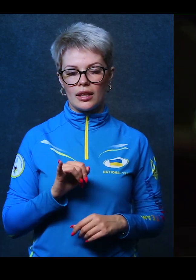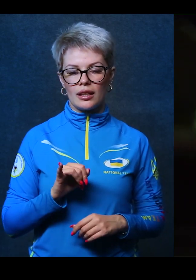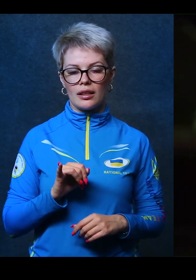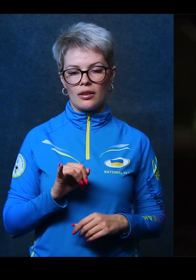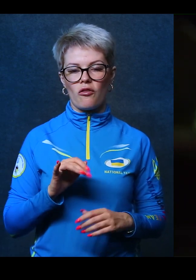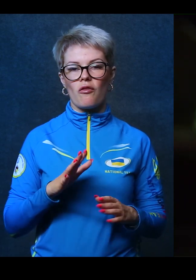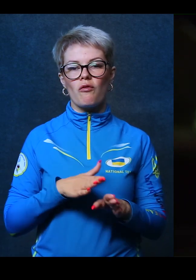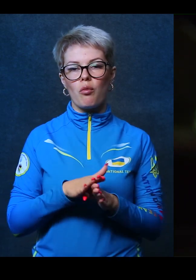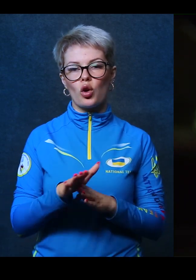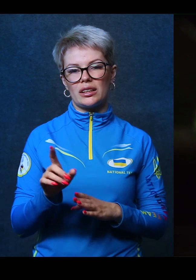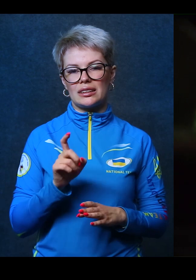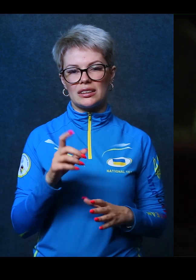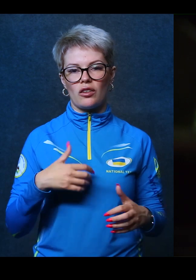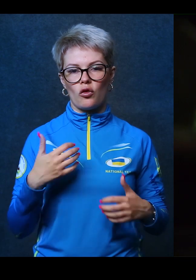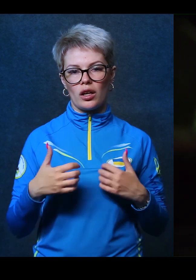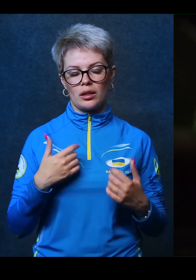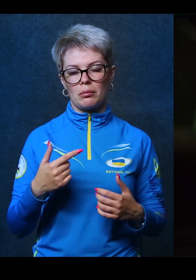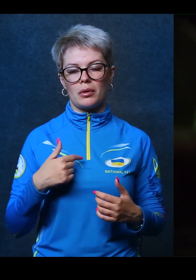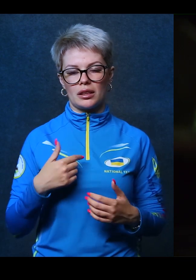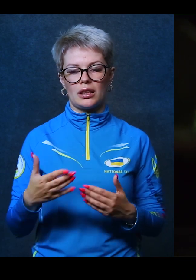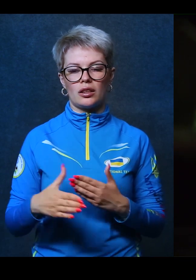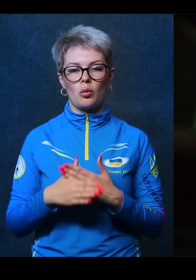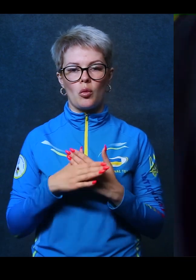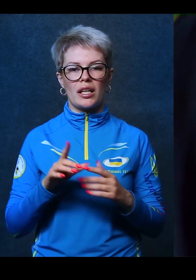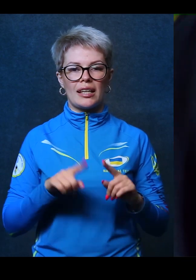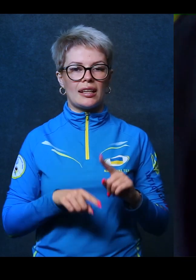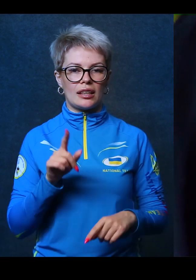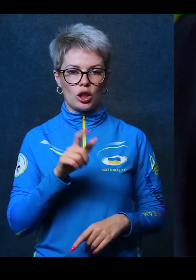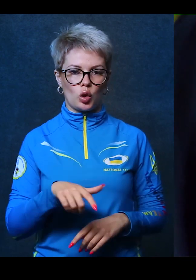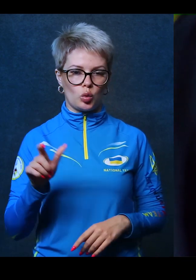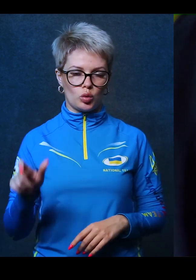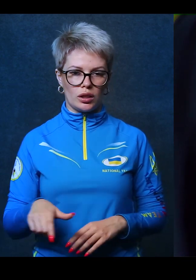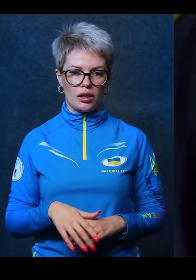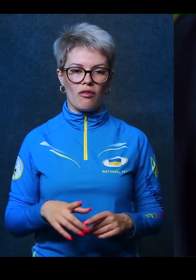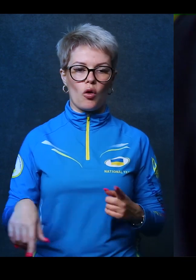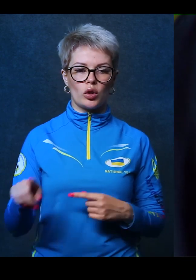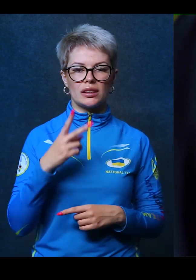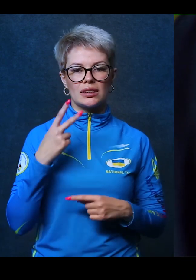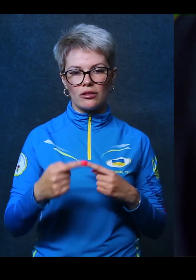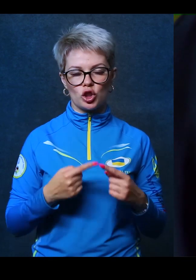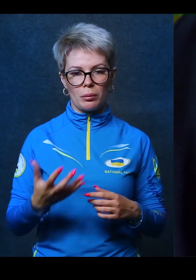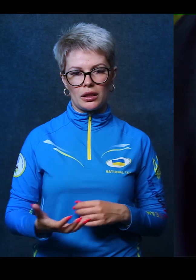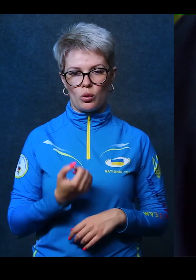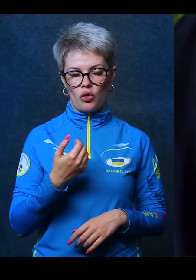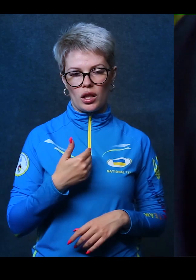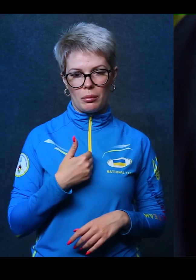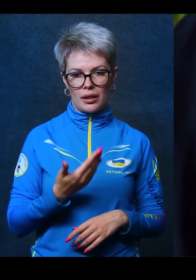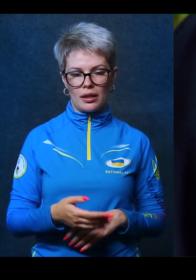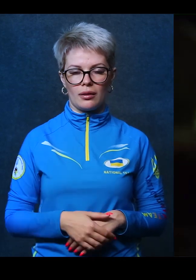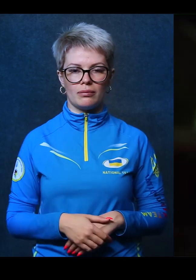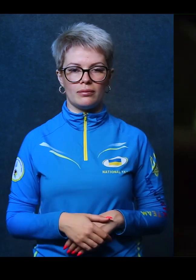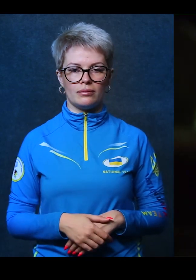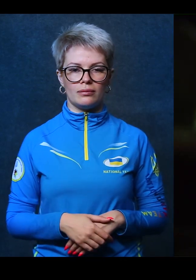впоратись з хвилюванням мені допомогли насамперед рідні люди. Вони завжди підтримували мене.